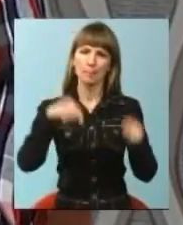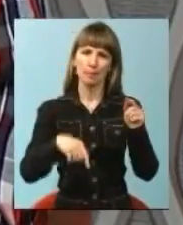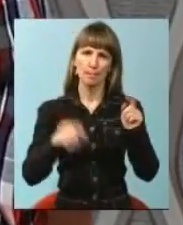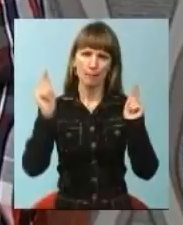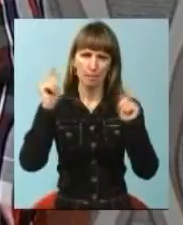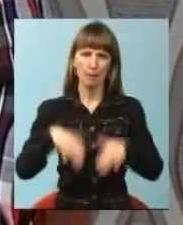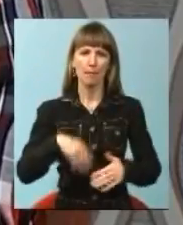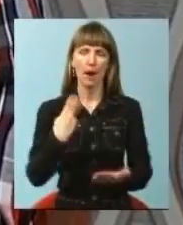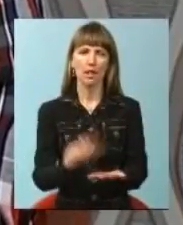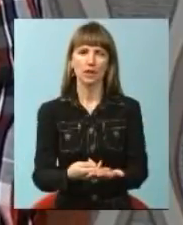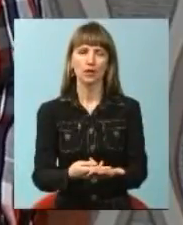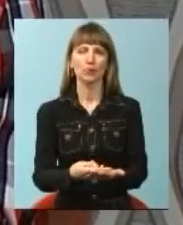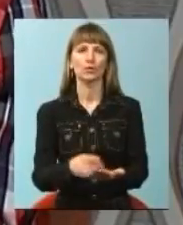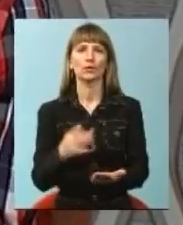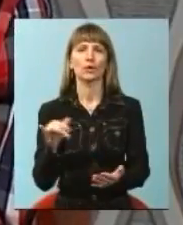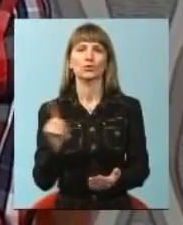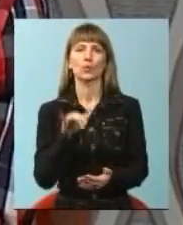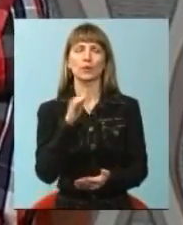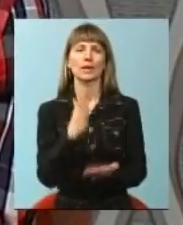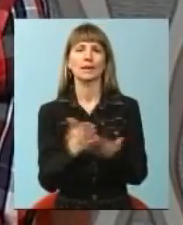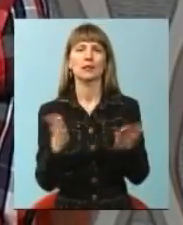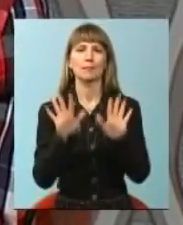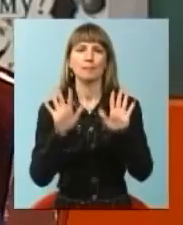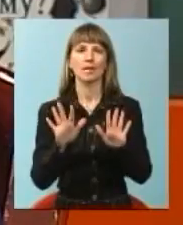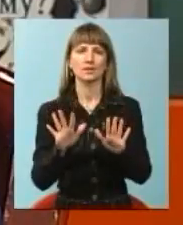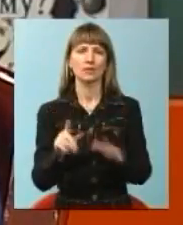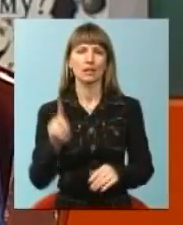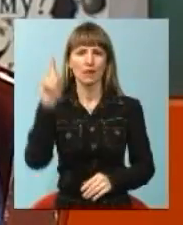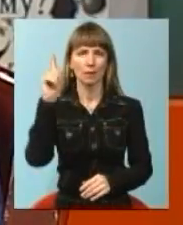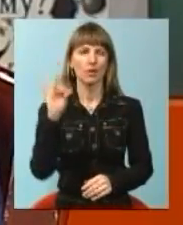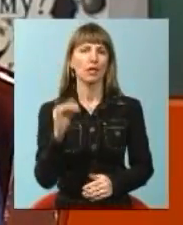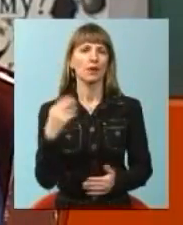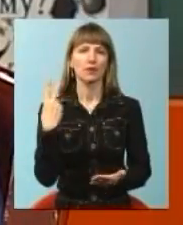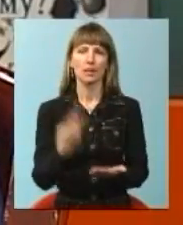якось містяться на тому небі і не падають, так? Так. Наприклад,